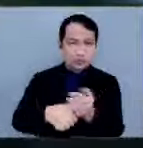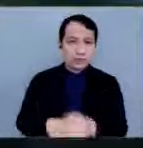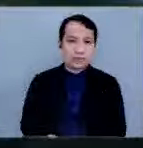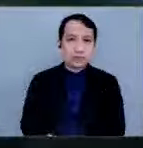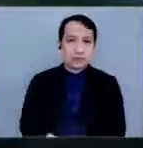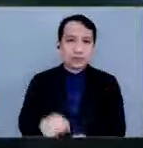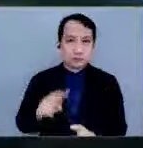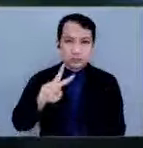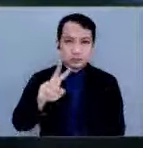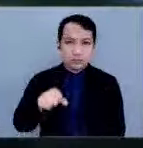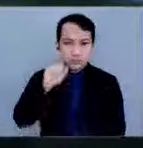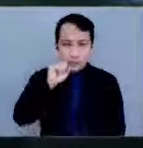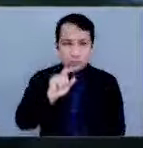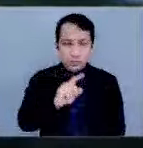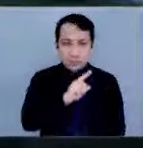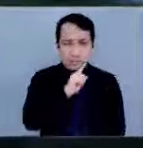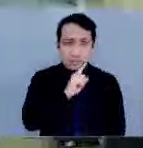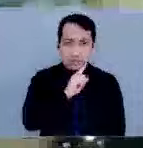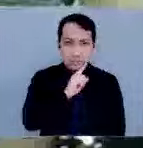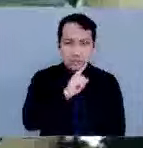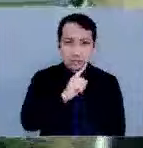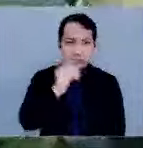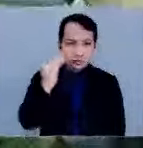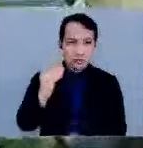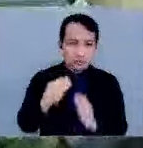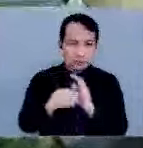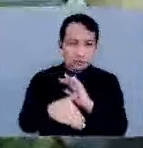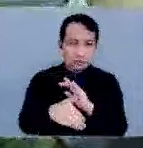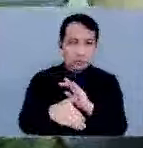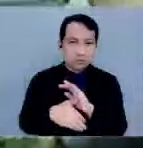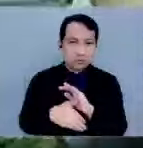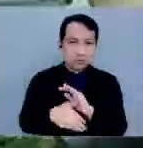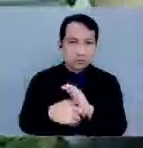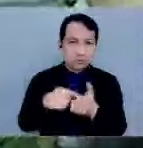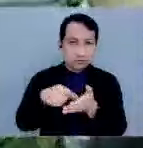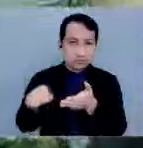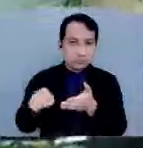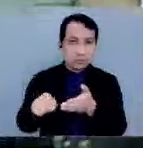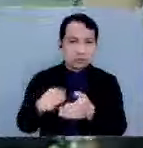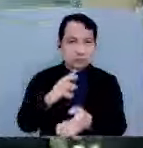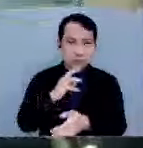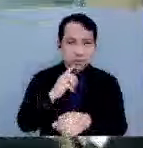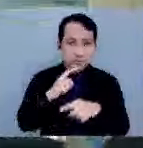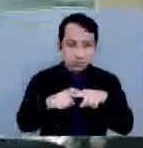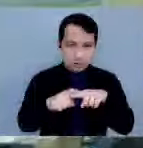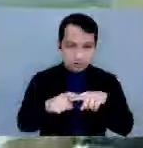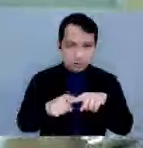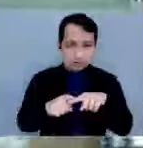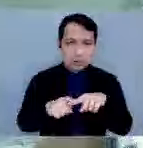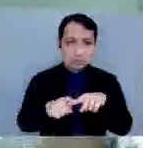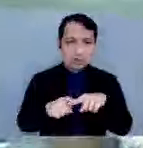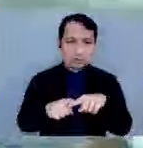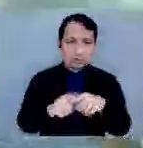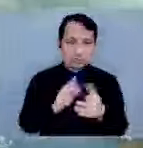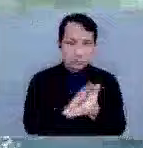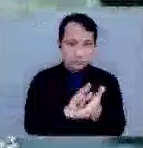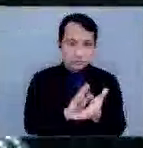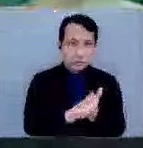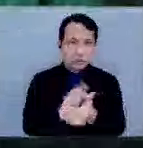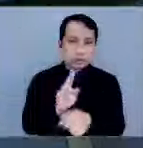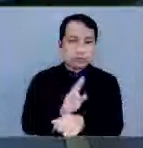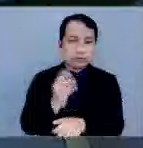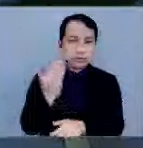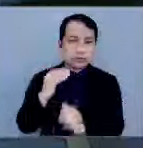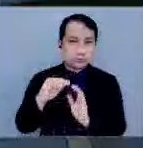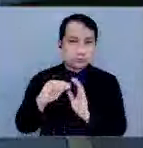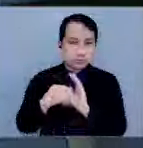at DepEd Secretary Sara Duterte sa COMELEC na sagutin ang bayarin sa tubig at kuryente ng mga paaralan na gagamitin sa halalan.